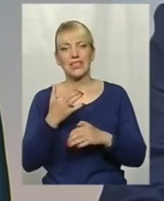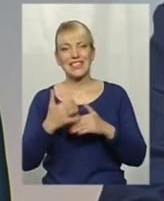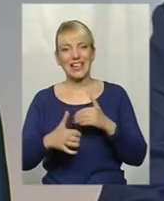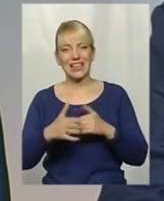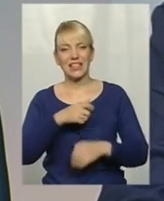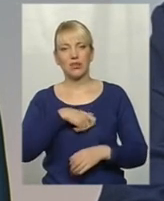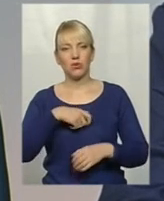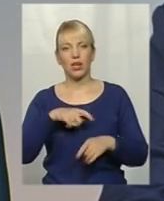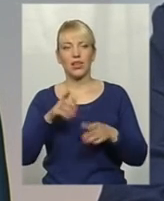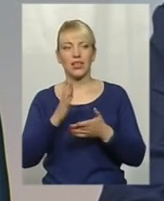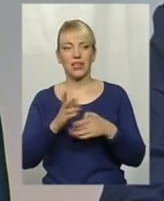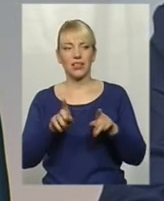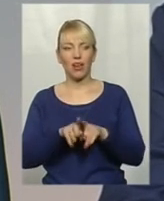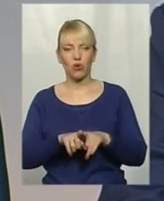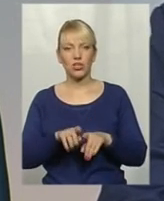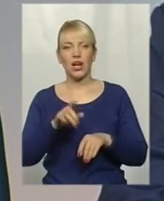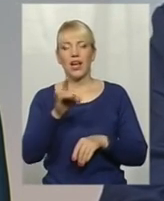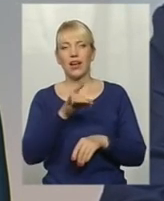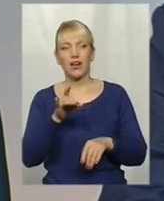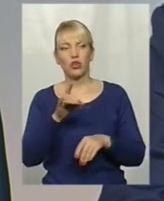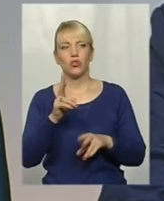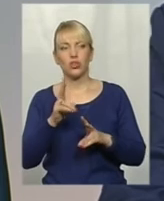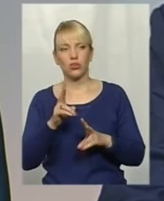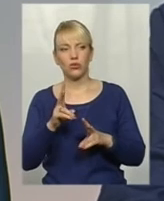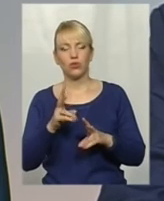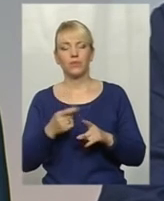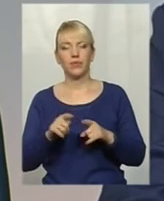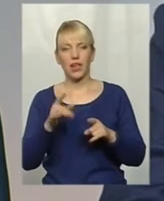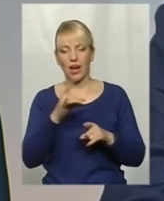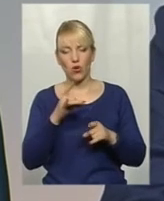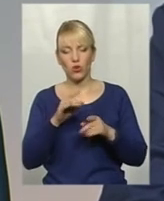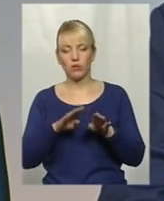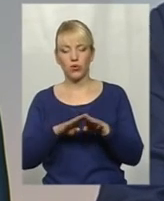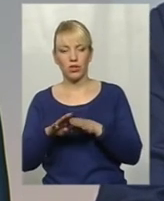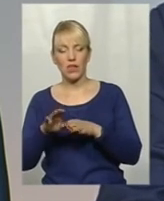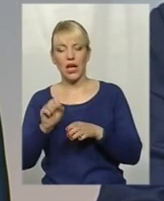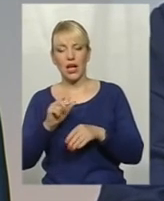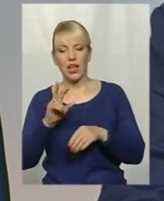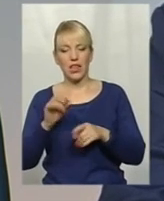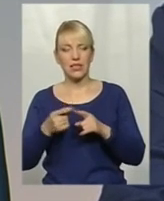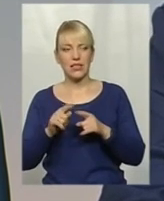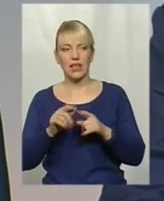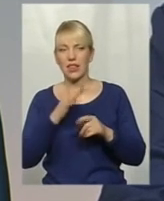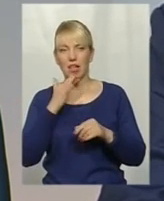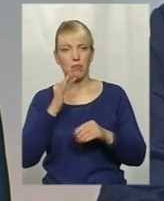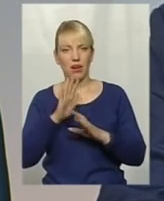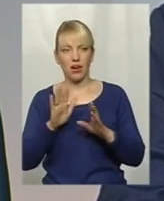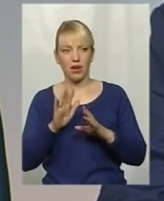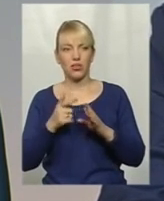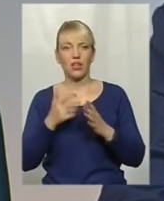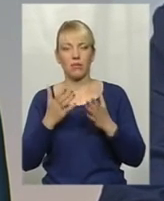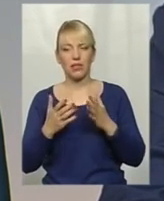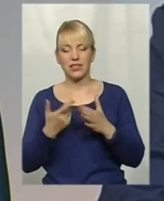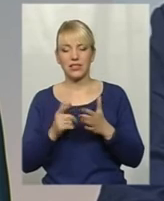також ряд районів, які також прийняли все програми такі на районному рівні. Ну поки що їх не багато. Хотіли б, щоб співпраця була більш масштабна